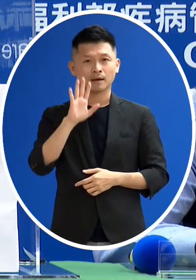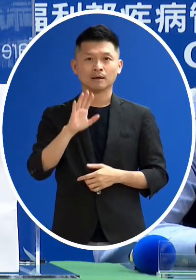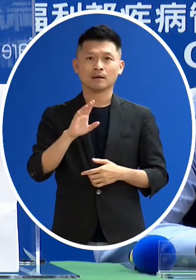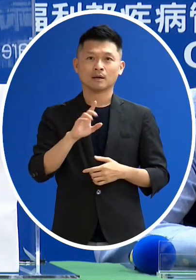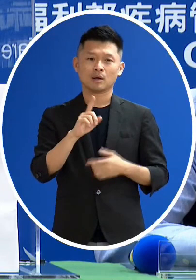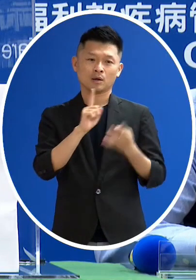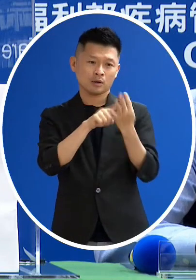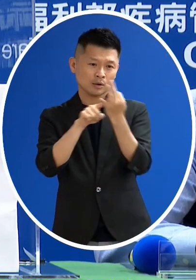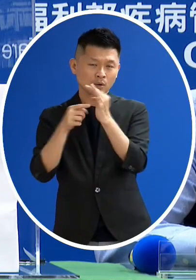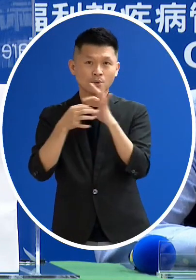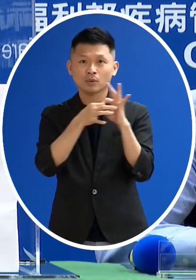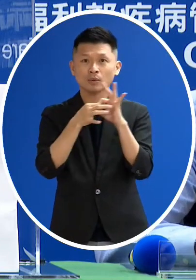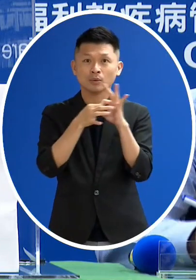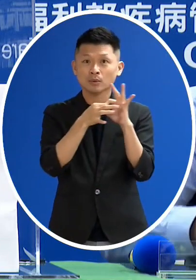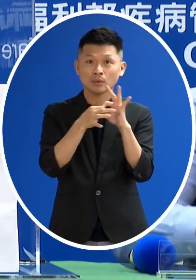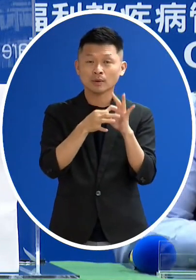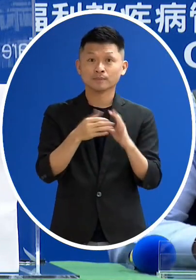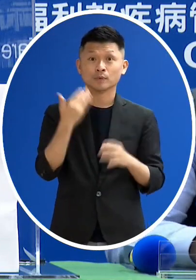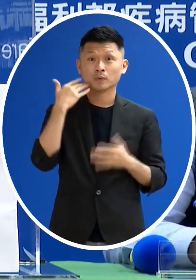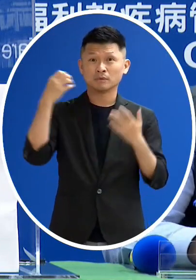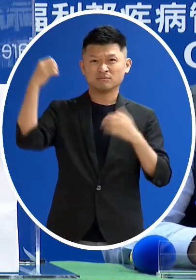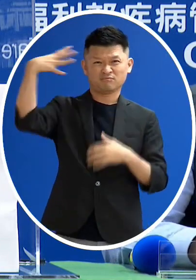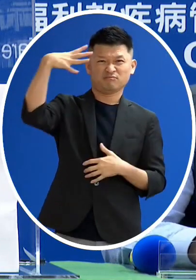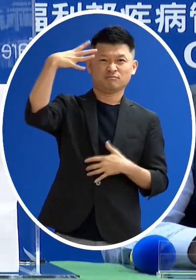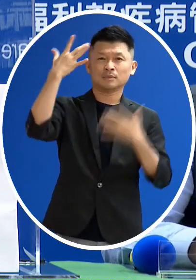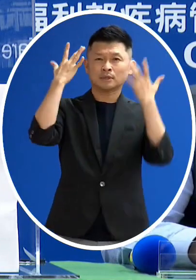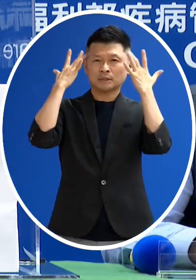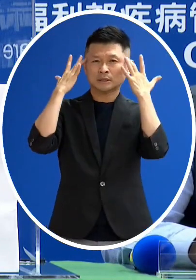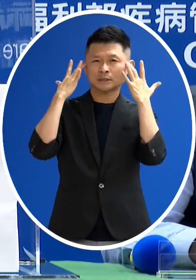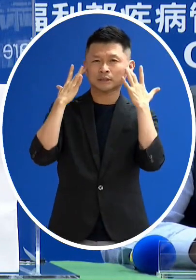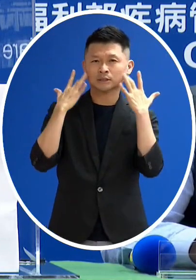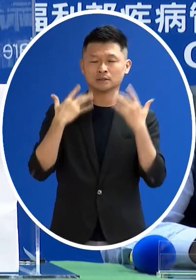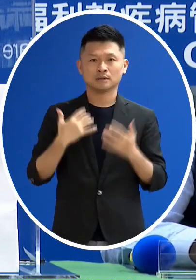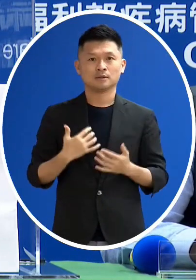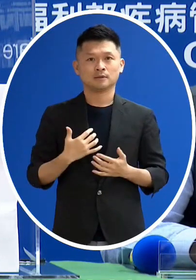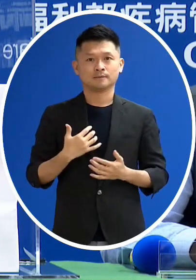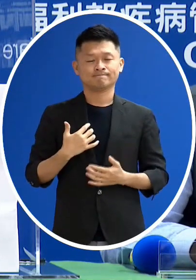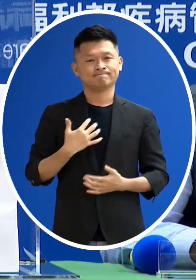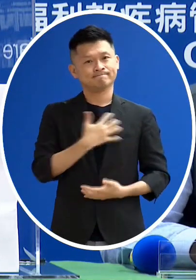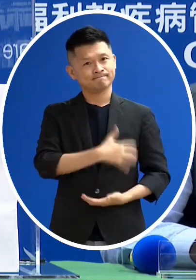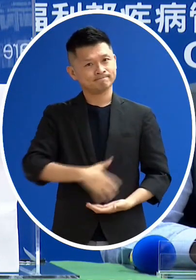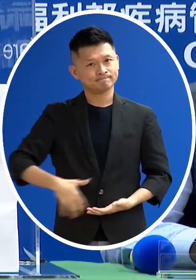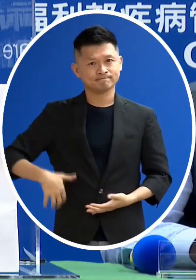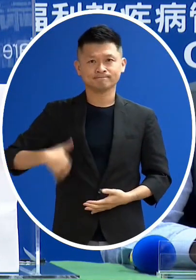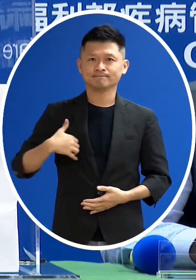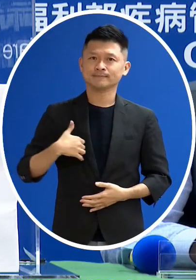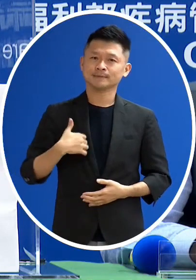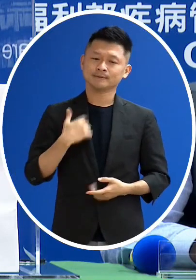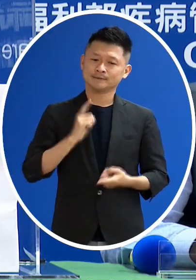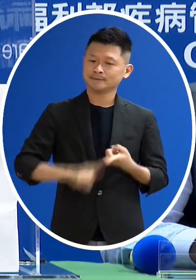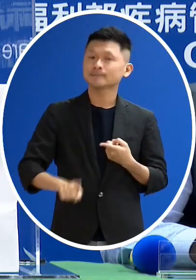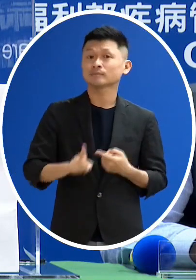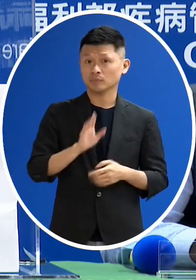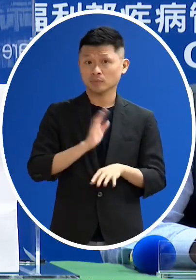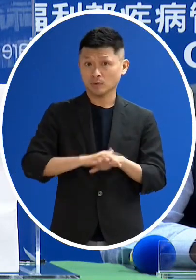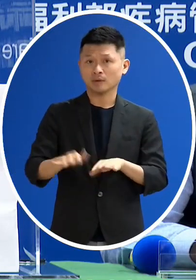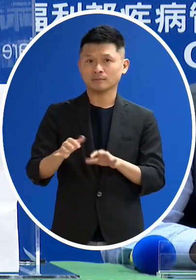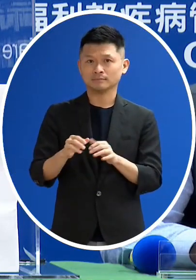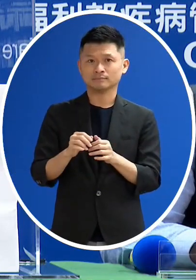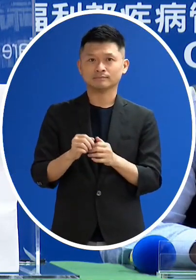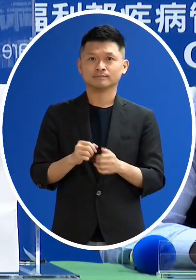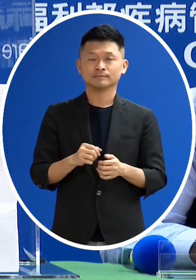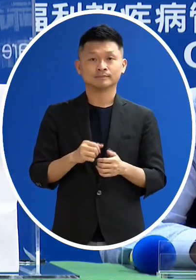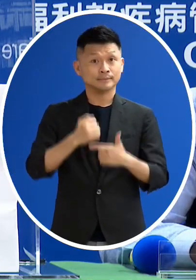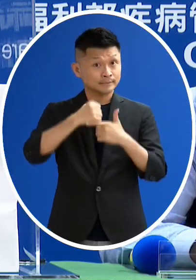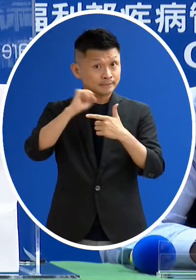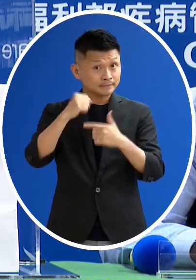一个疾病的时候，太高温的时候那身体有时候也会有一些反应，所以建议大家